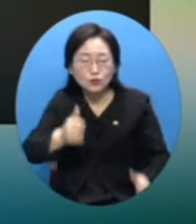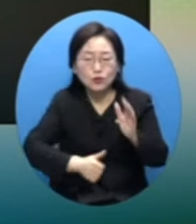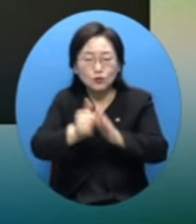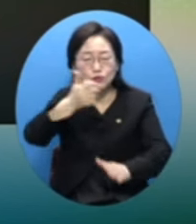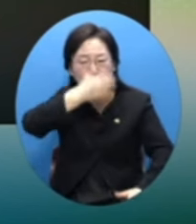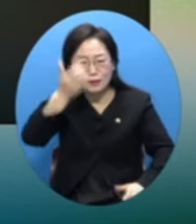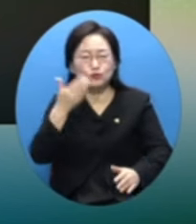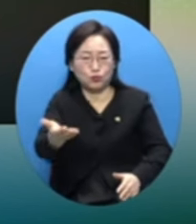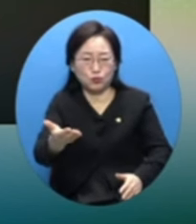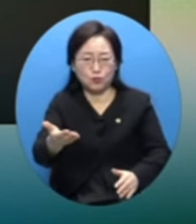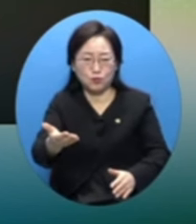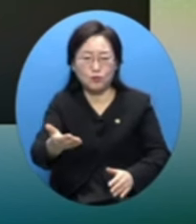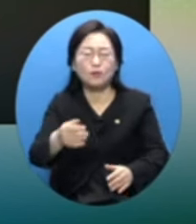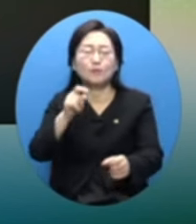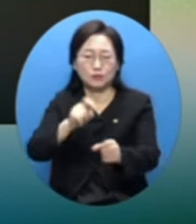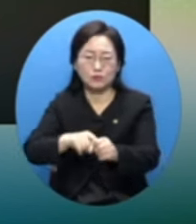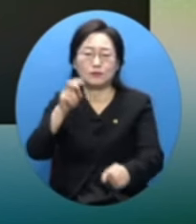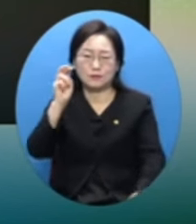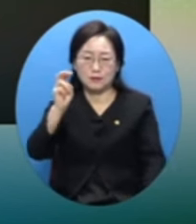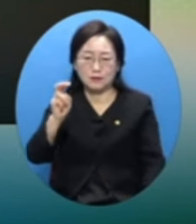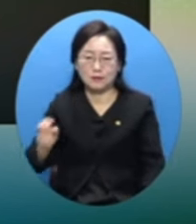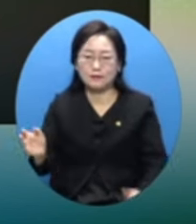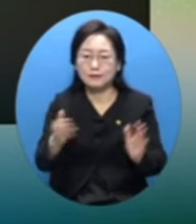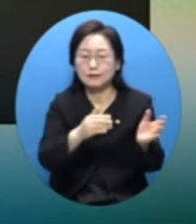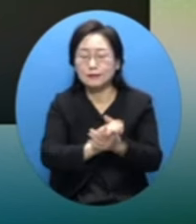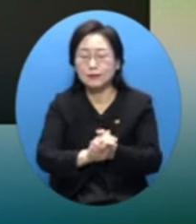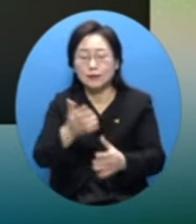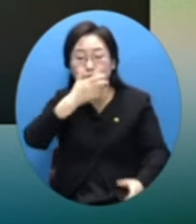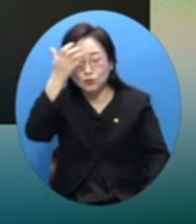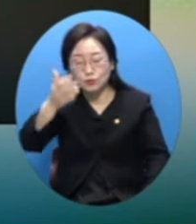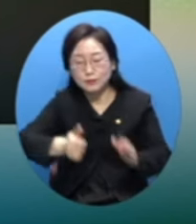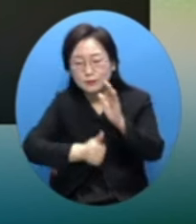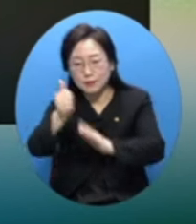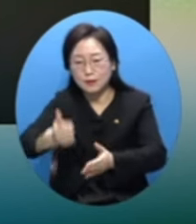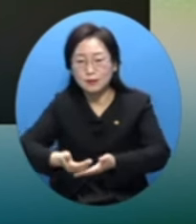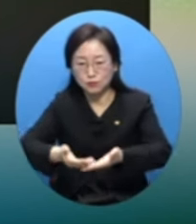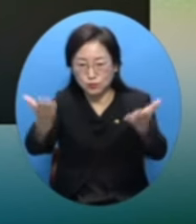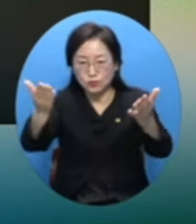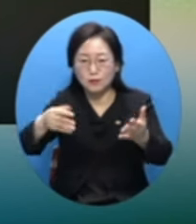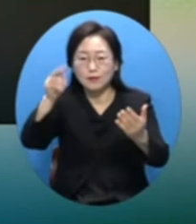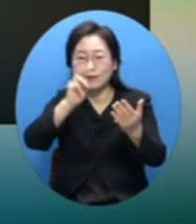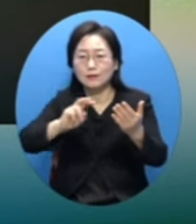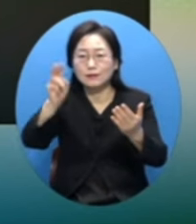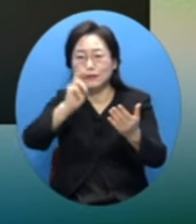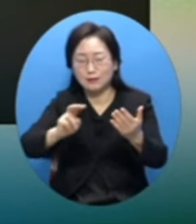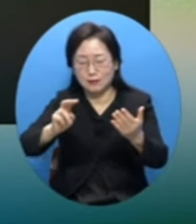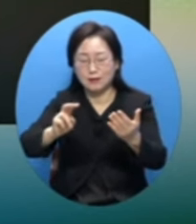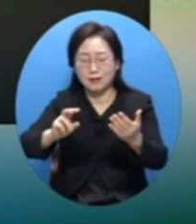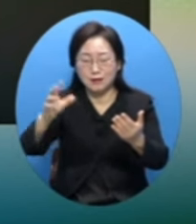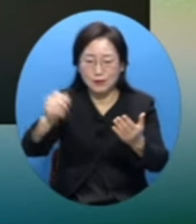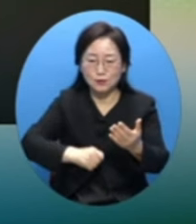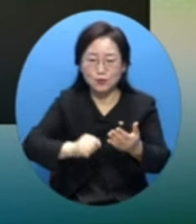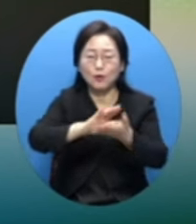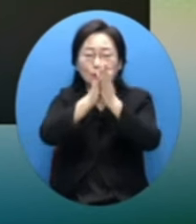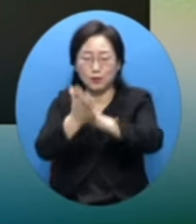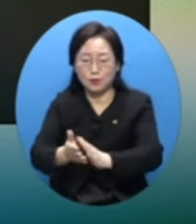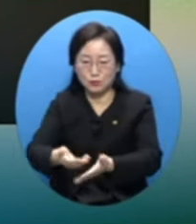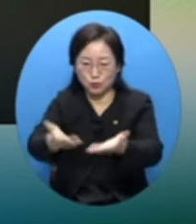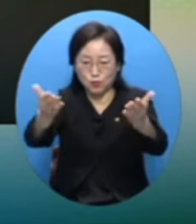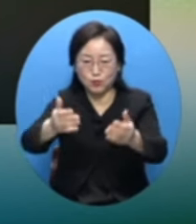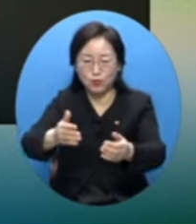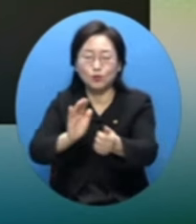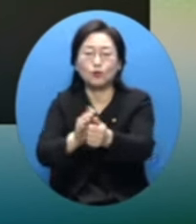위함인 것이다. 그래서 이제는 저들에게 꿈과 희망을 주고 찬양과 감사를 통해 저들의 삶을 변화시키는 삶을 살기로